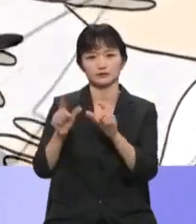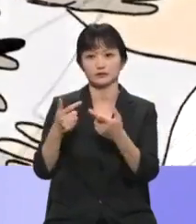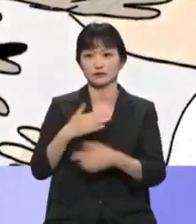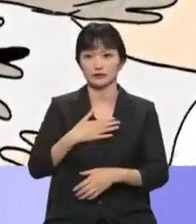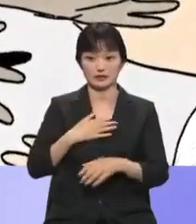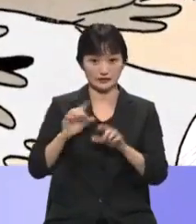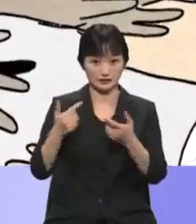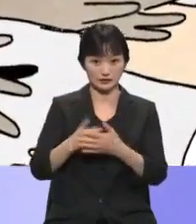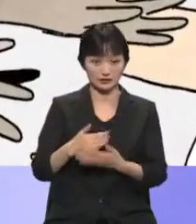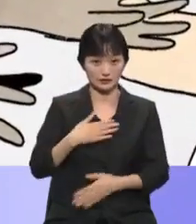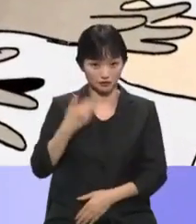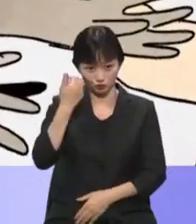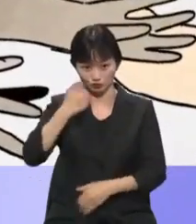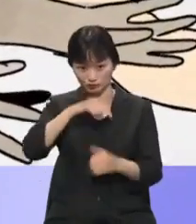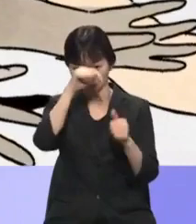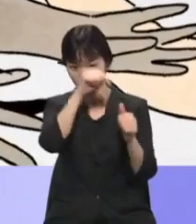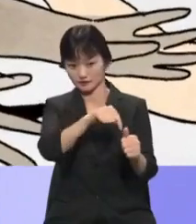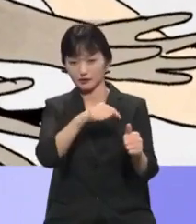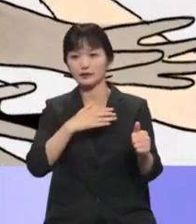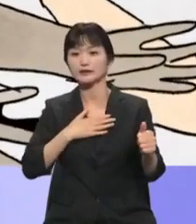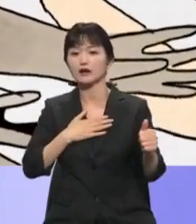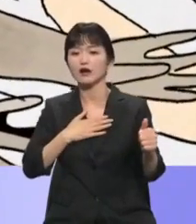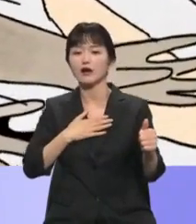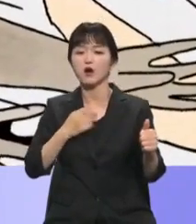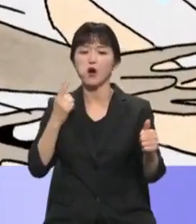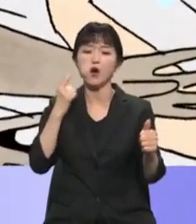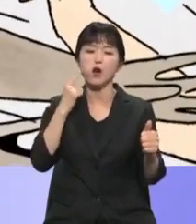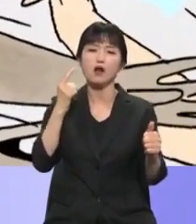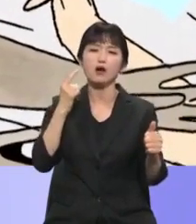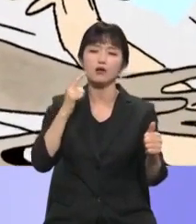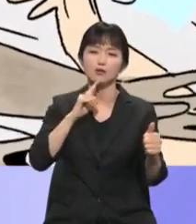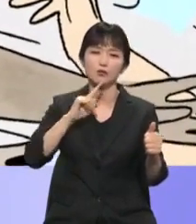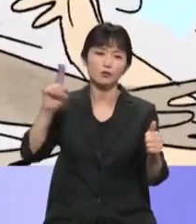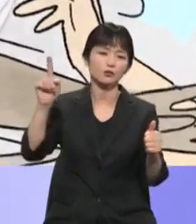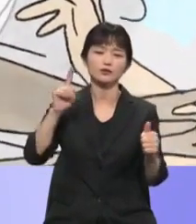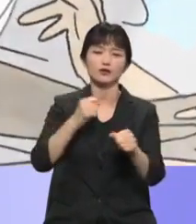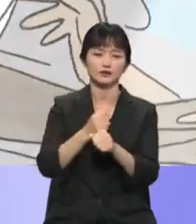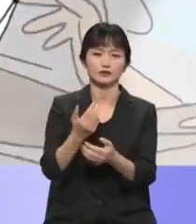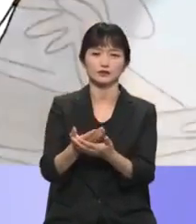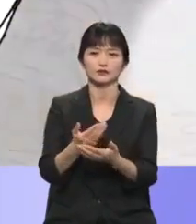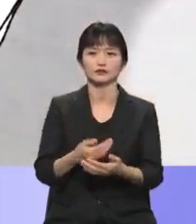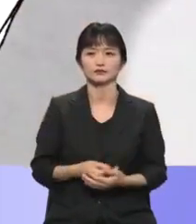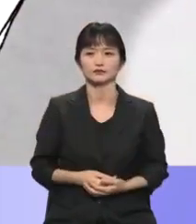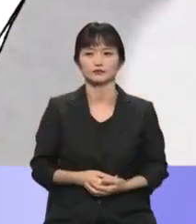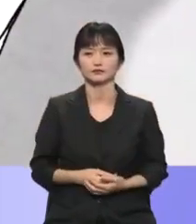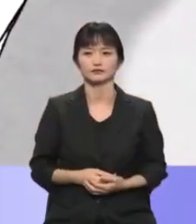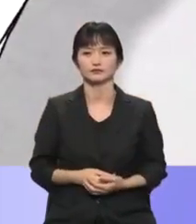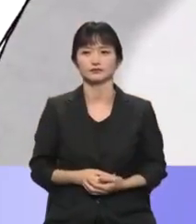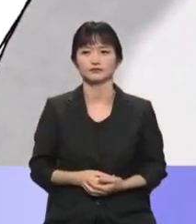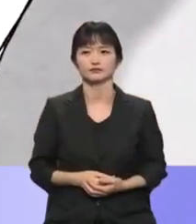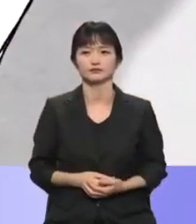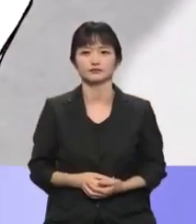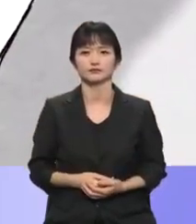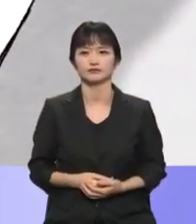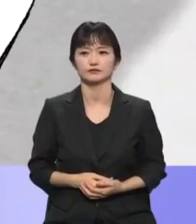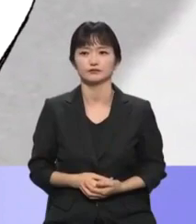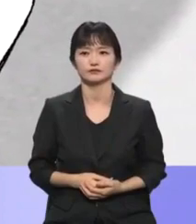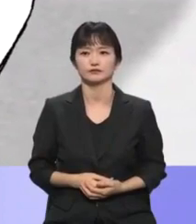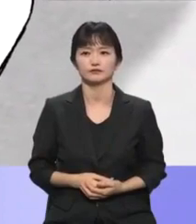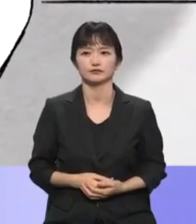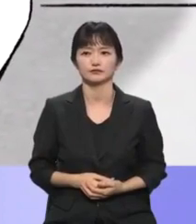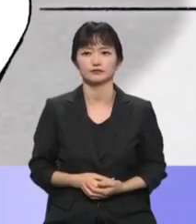아니라 내가 누군가를 시켜서 나를 좀 무고해 줘 나를 좀 이렇게 허위 사실이지만 이렇게 해서 경찰서에